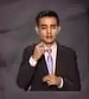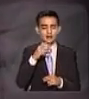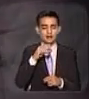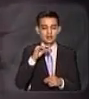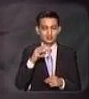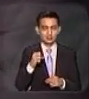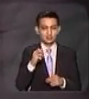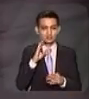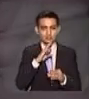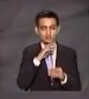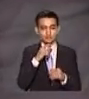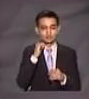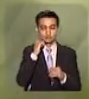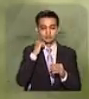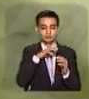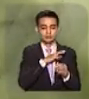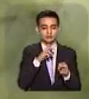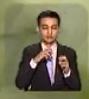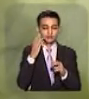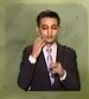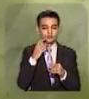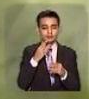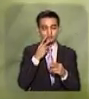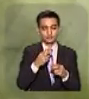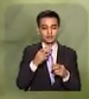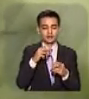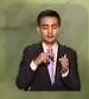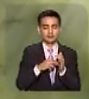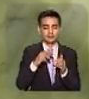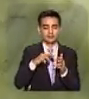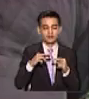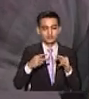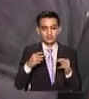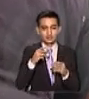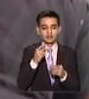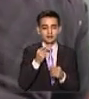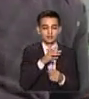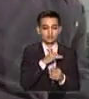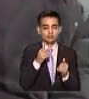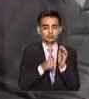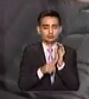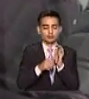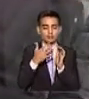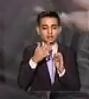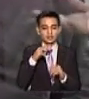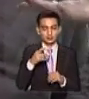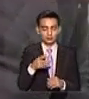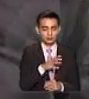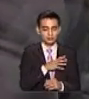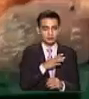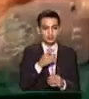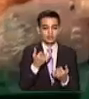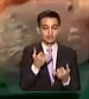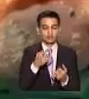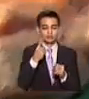день сверяет цены. Если в начале февраля в социальных павильонах капусту можно было найти по 65 тенге, то сегодня она уже стоит 182.